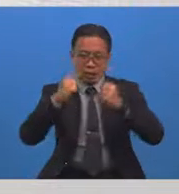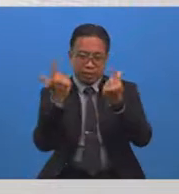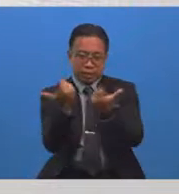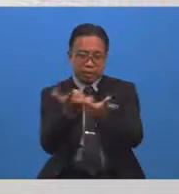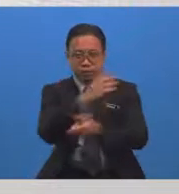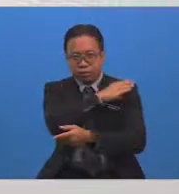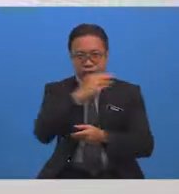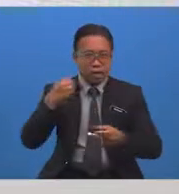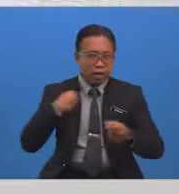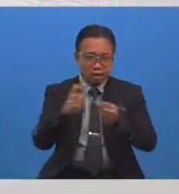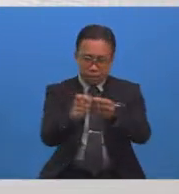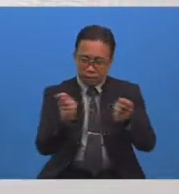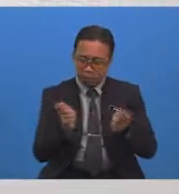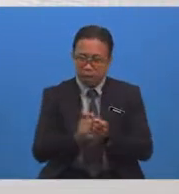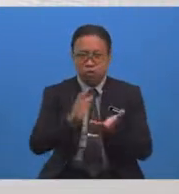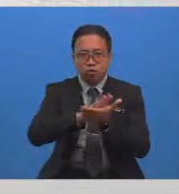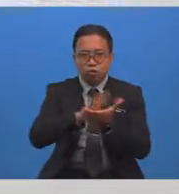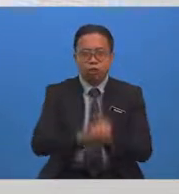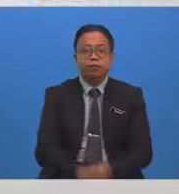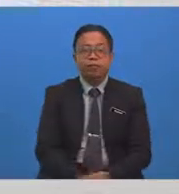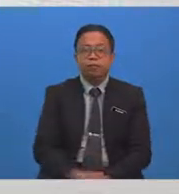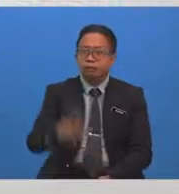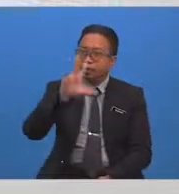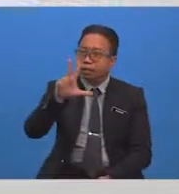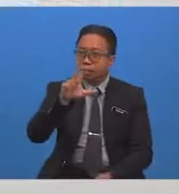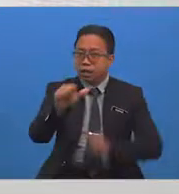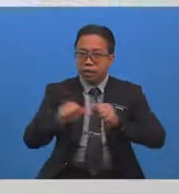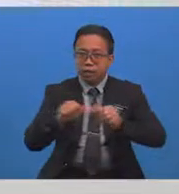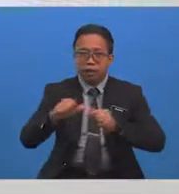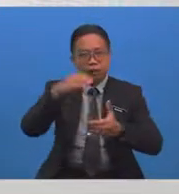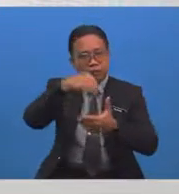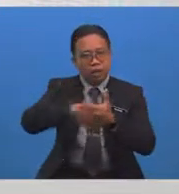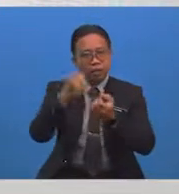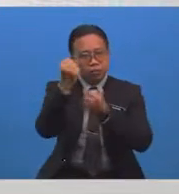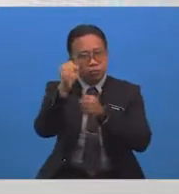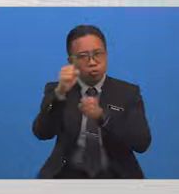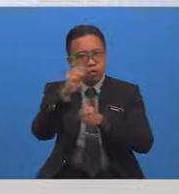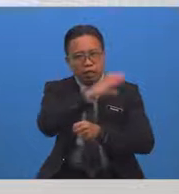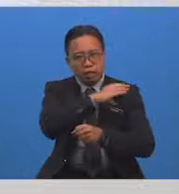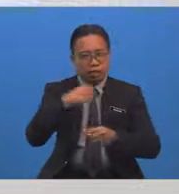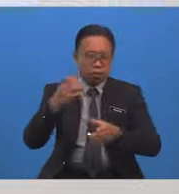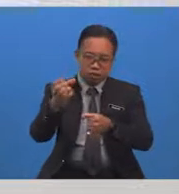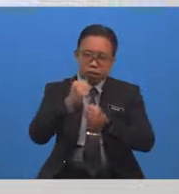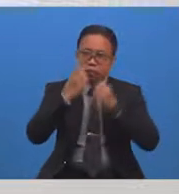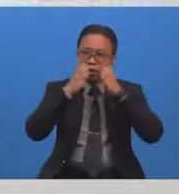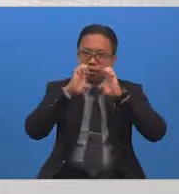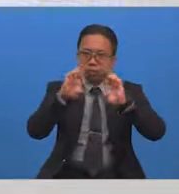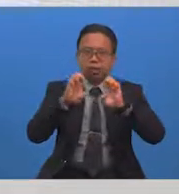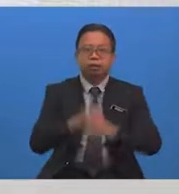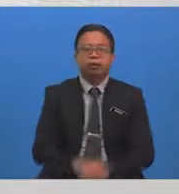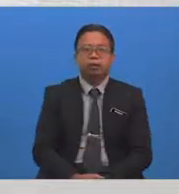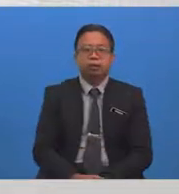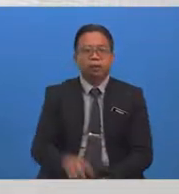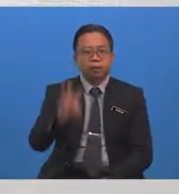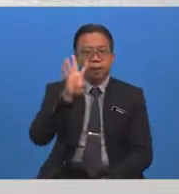sekolah ketiga bergiat aktif dalam sukan dan mencapai kecemerlangan keempat